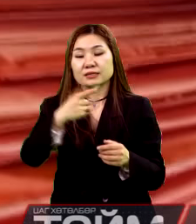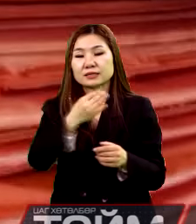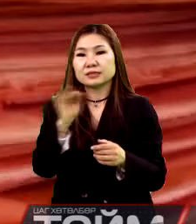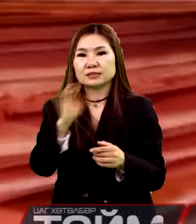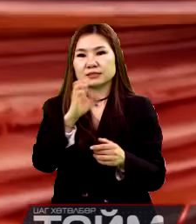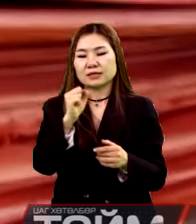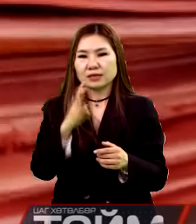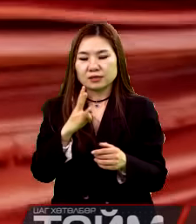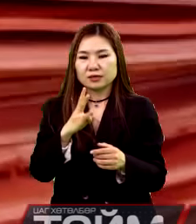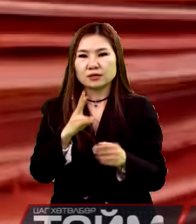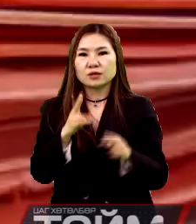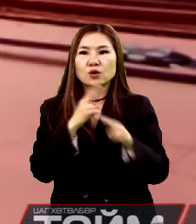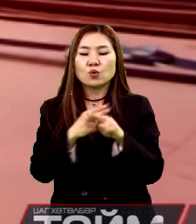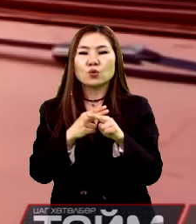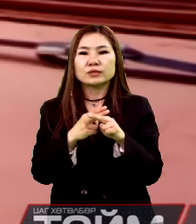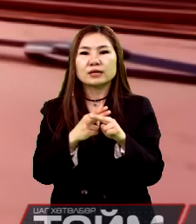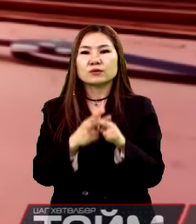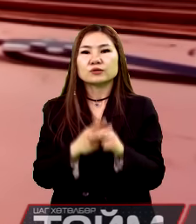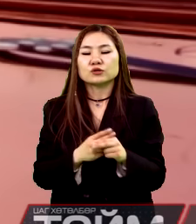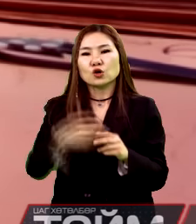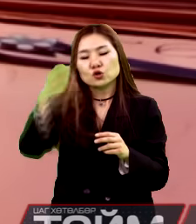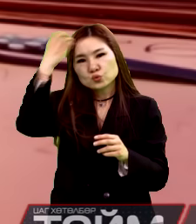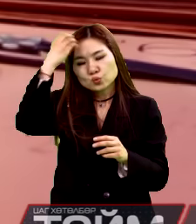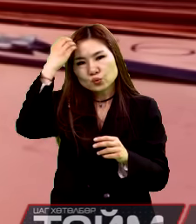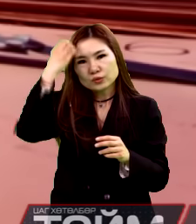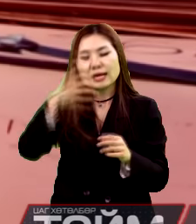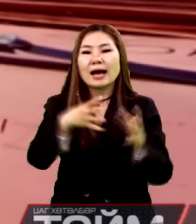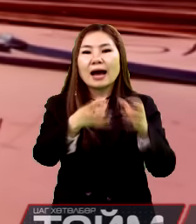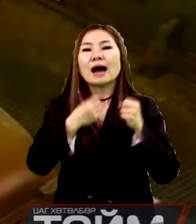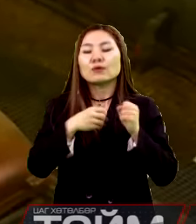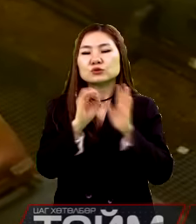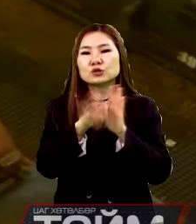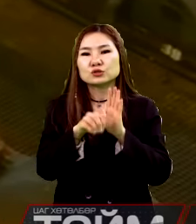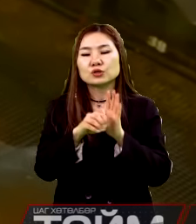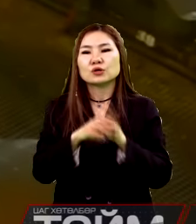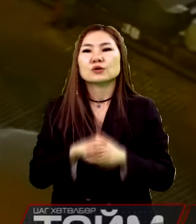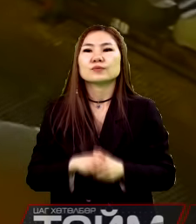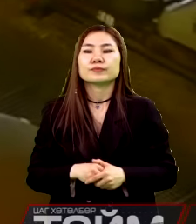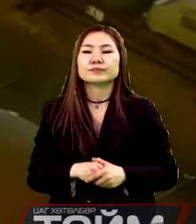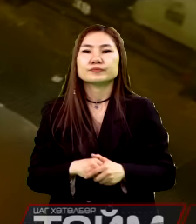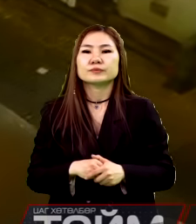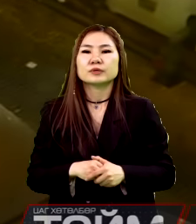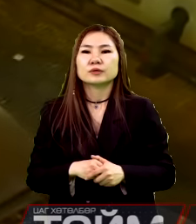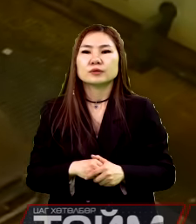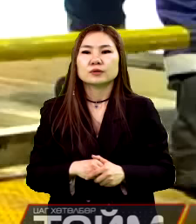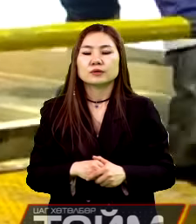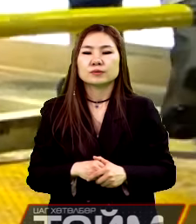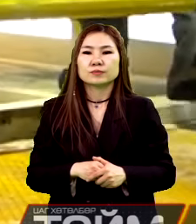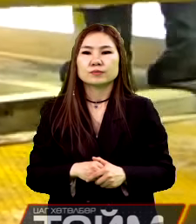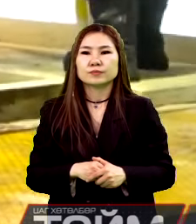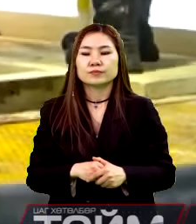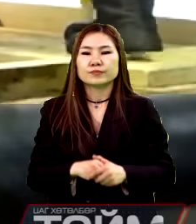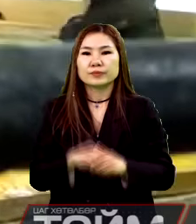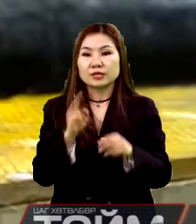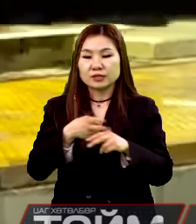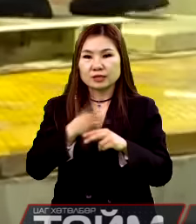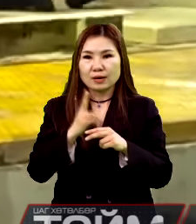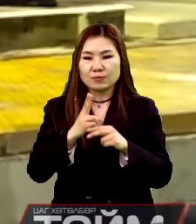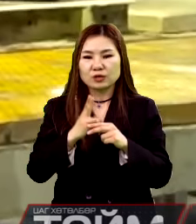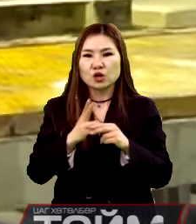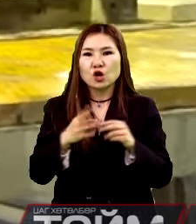тухай хуулиараа бол энэ орд газрын 34% төр одоо эзэмших хэрэгтэй гэж ингэж засгийн газраас үтсэн. Саяхан нэг тайлбар хэлэхэд